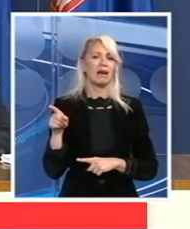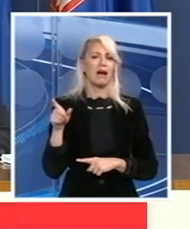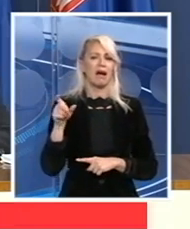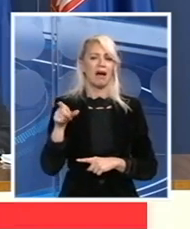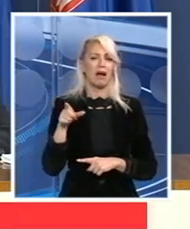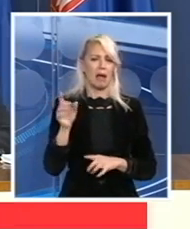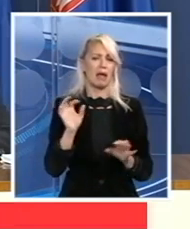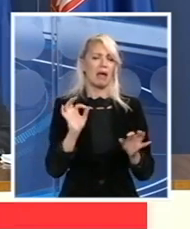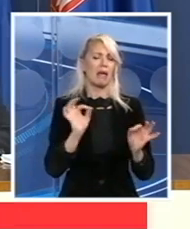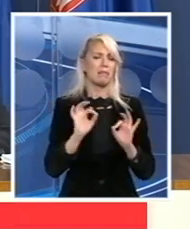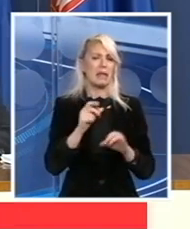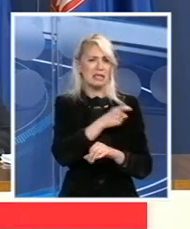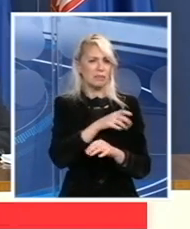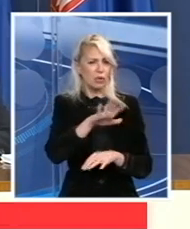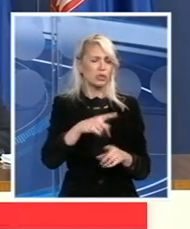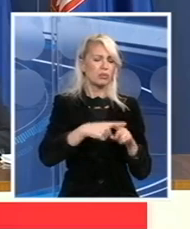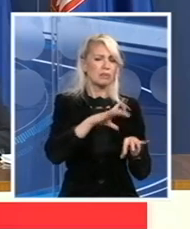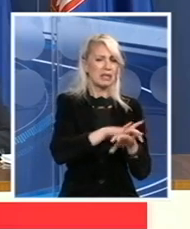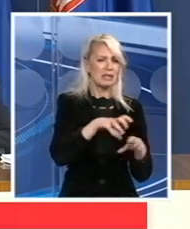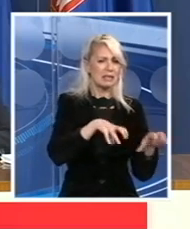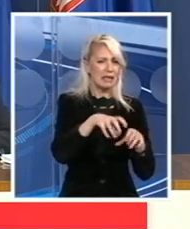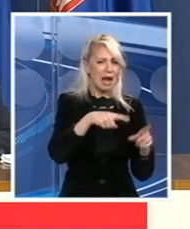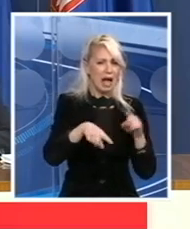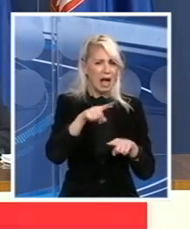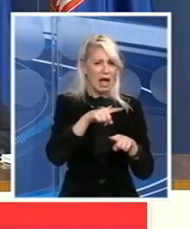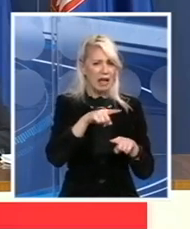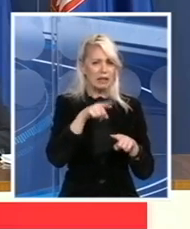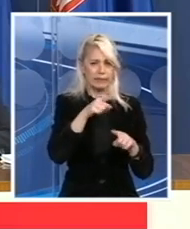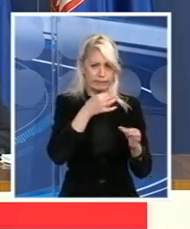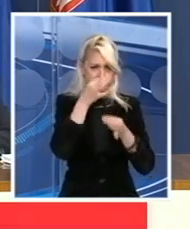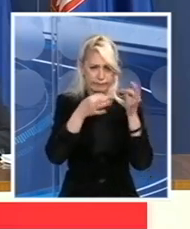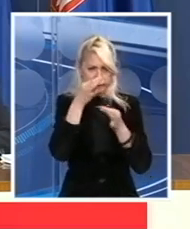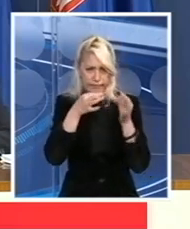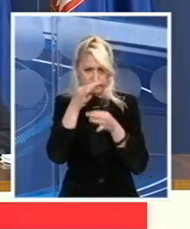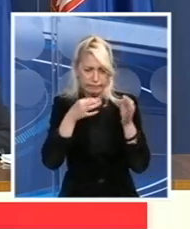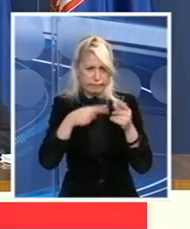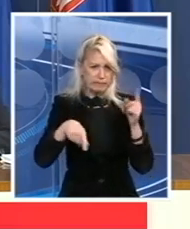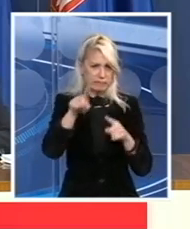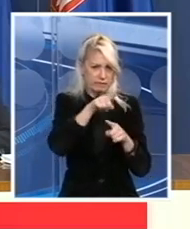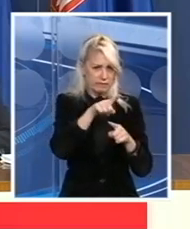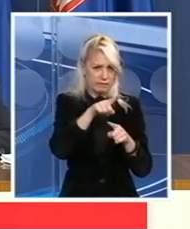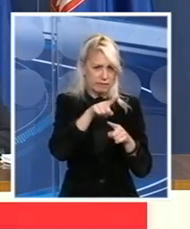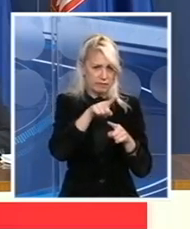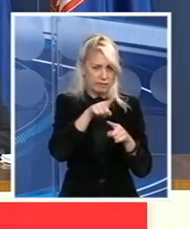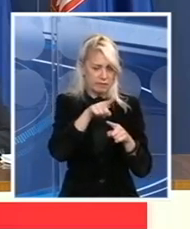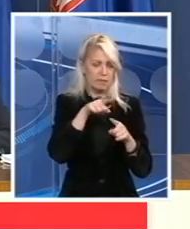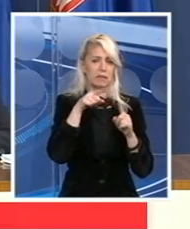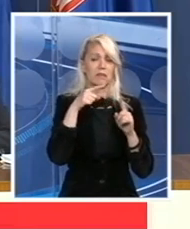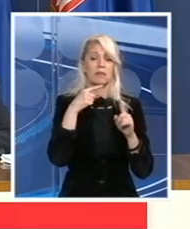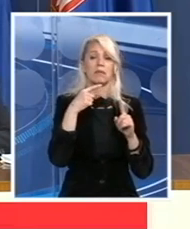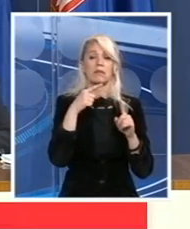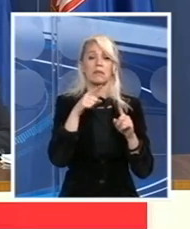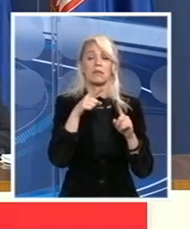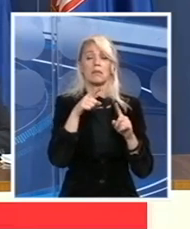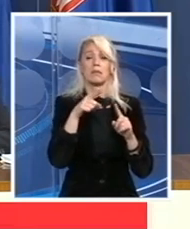sektora bezbednosti i medicinskih radnika testiraju se u tom masovnom testiranju. I jedan broj njih, ne